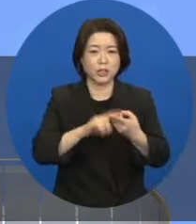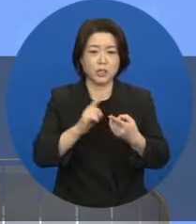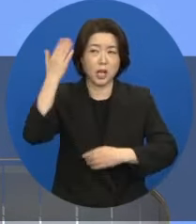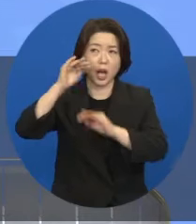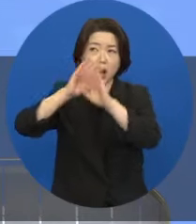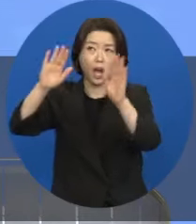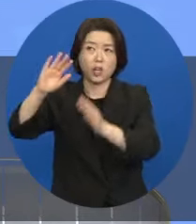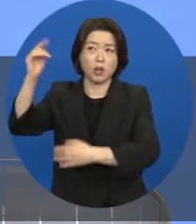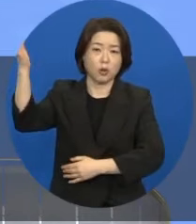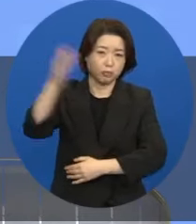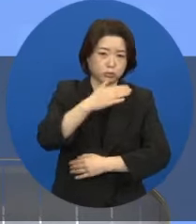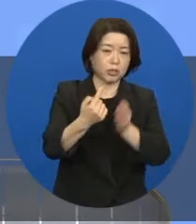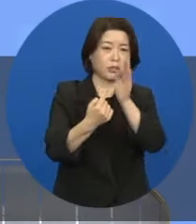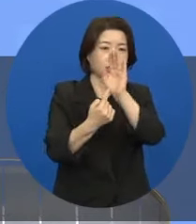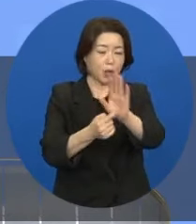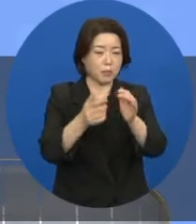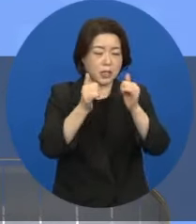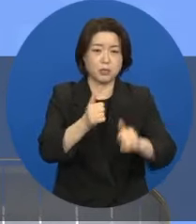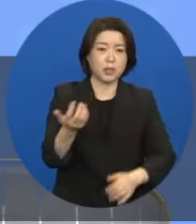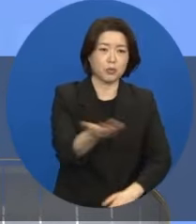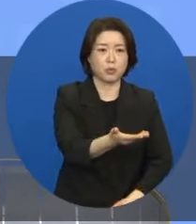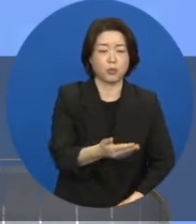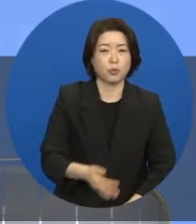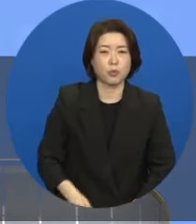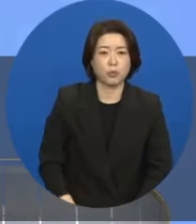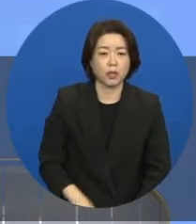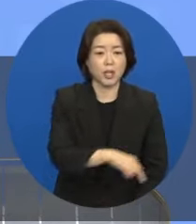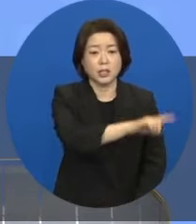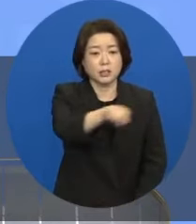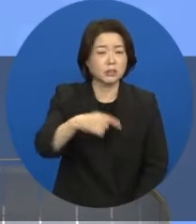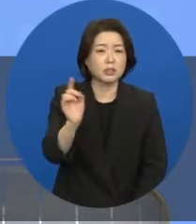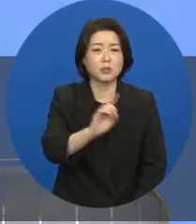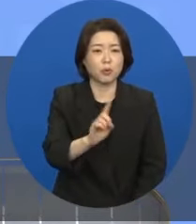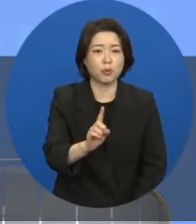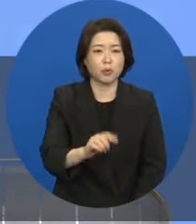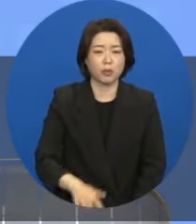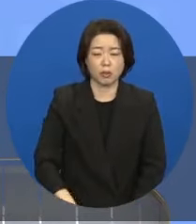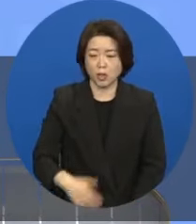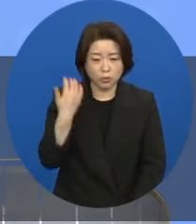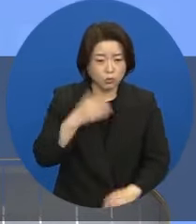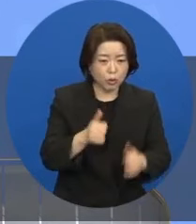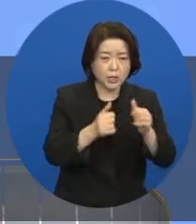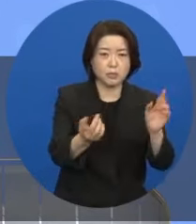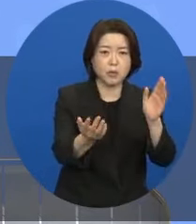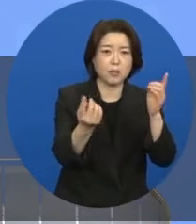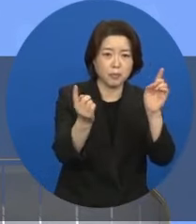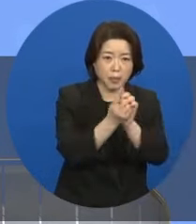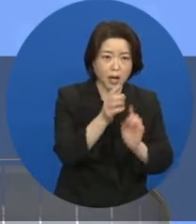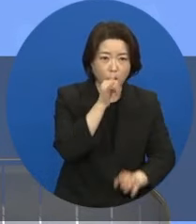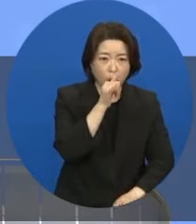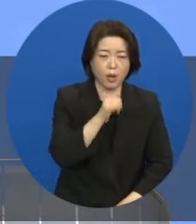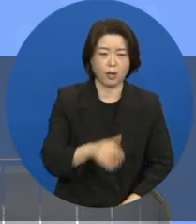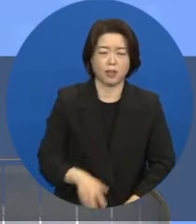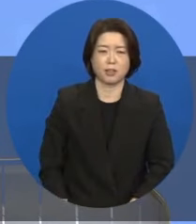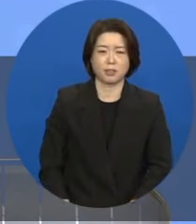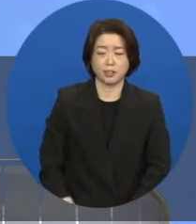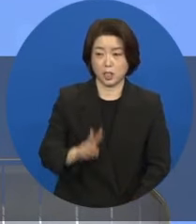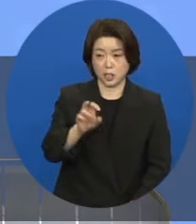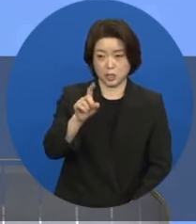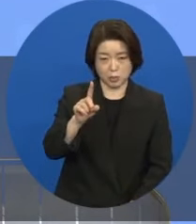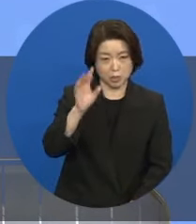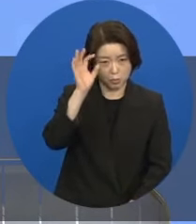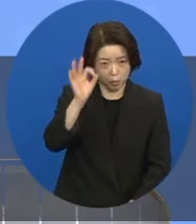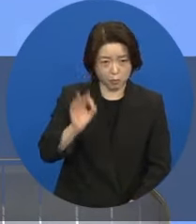하늘로부터 심판이 있다는 것인데 그 그들이 누구냐 체 누가 심판을 받느냐고 했을 때 21절에 그 특징을 이렇게